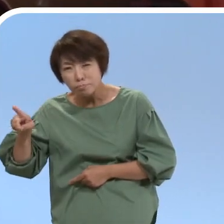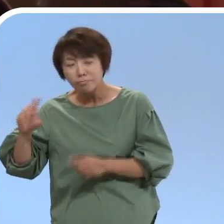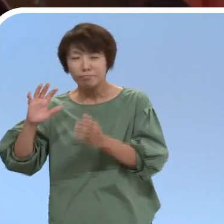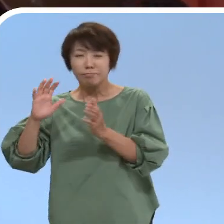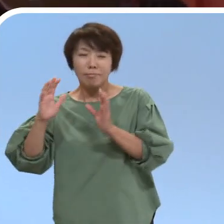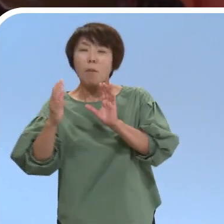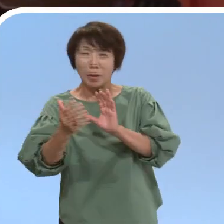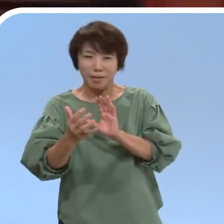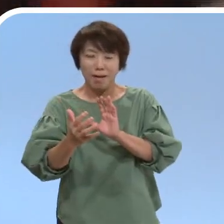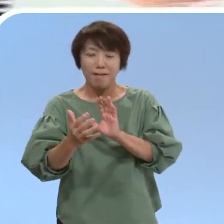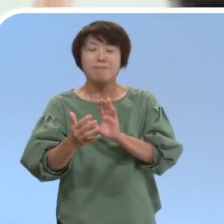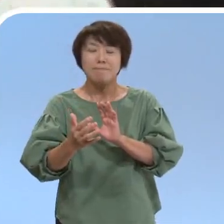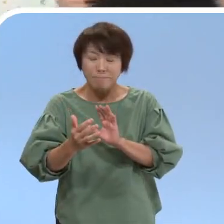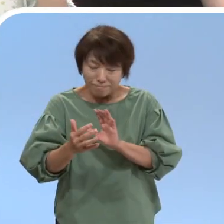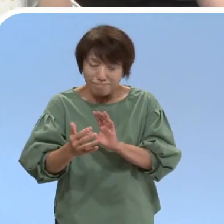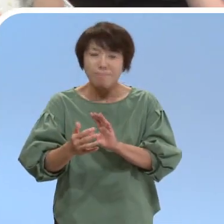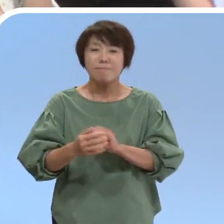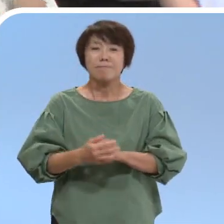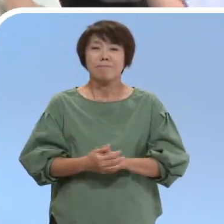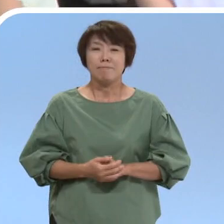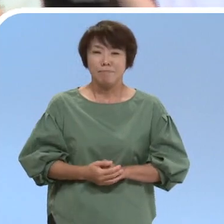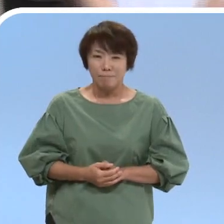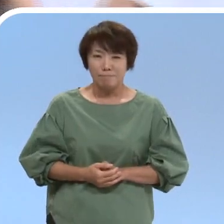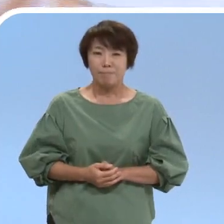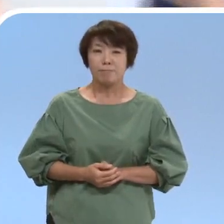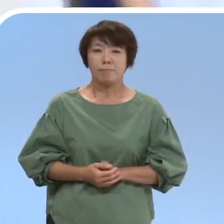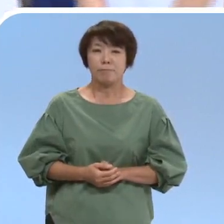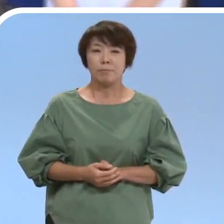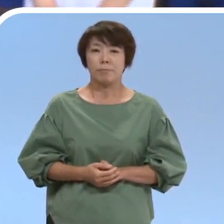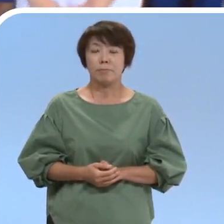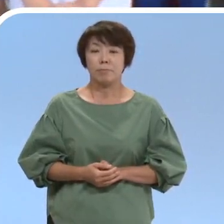ペロンみたいな感じで 結構無理やってる ね。